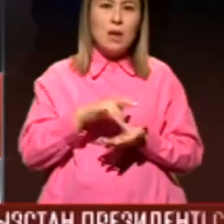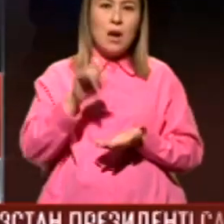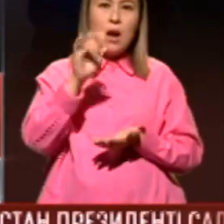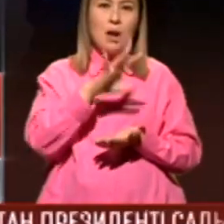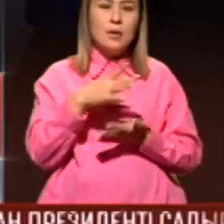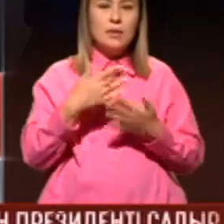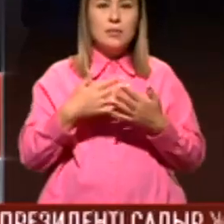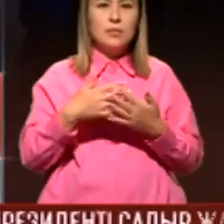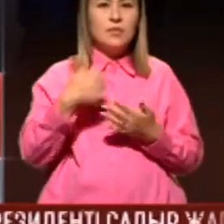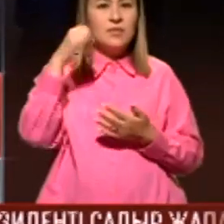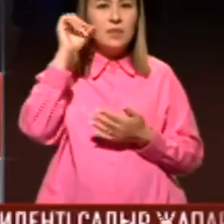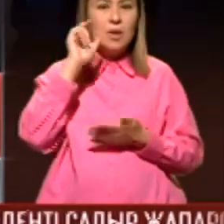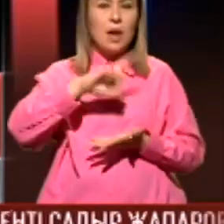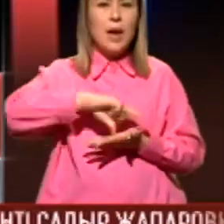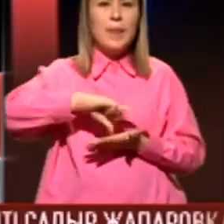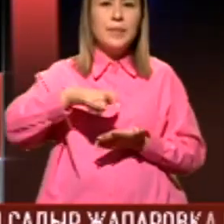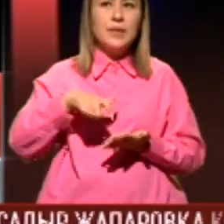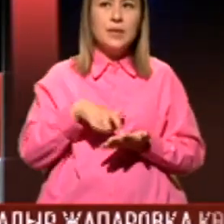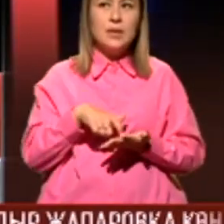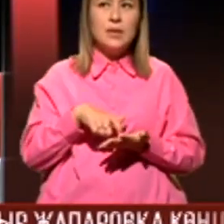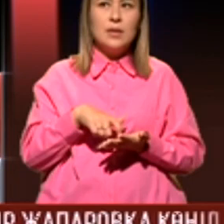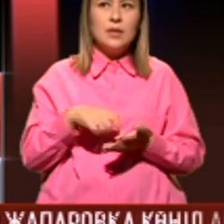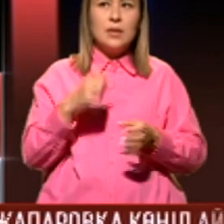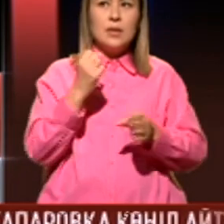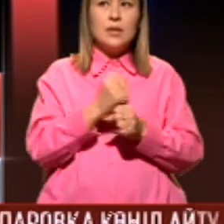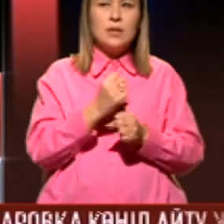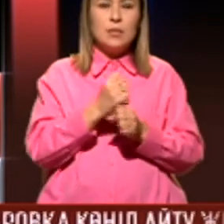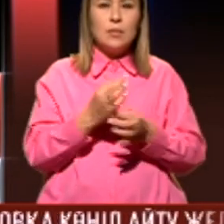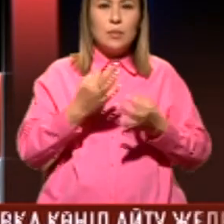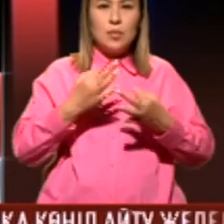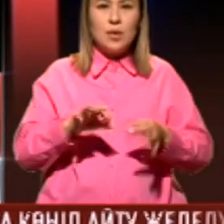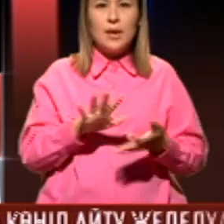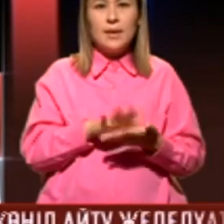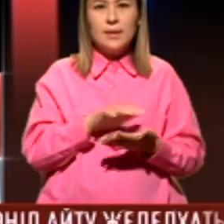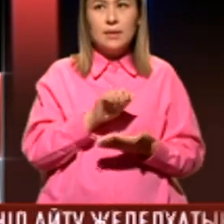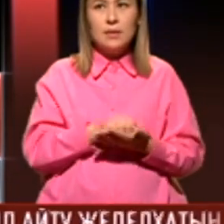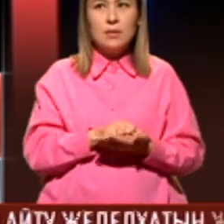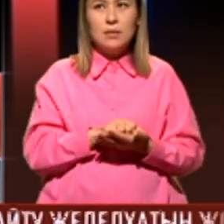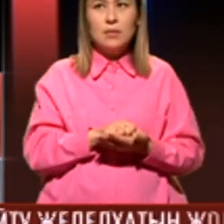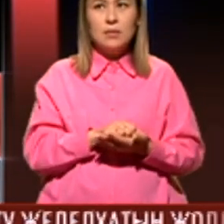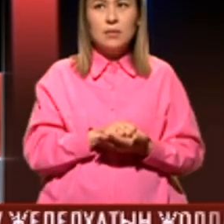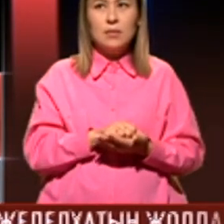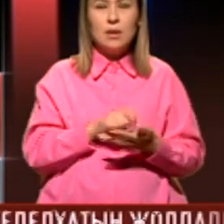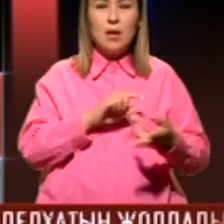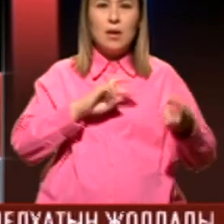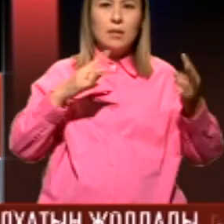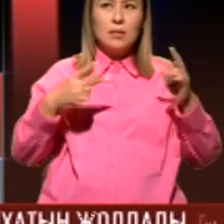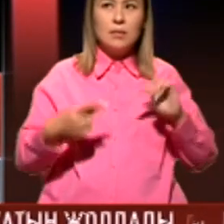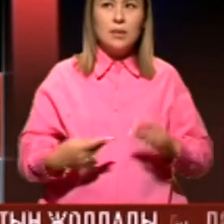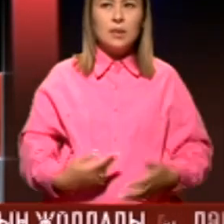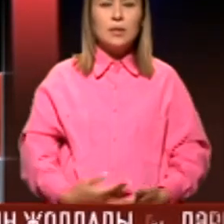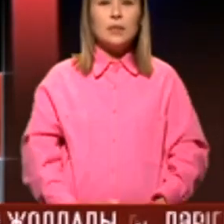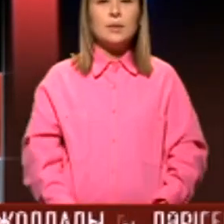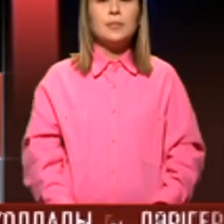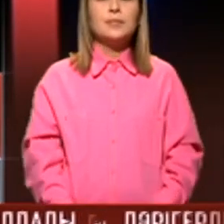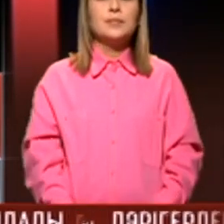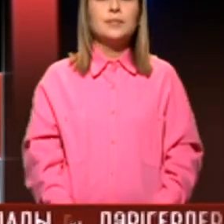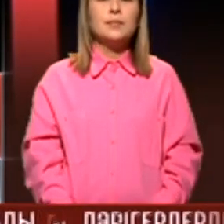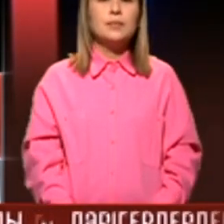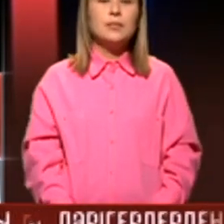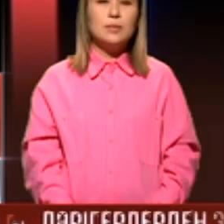кешегі мысалға кабинеттік шенеуніктердің бюрократиясының кесірінен айналып келген кезде. Жоқ,